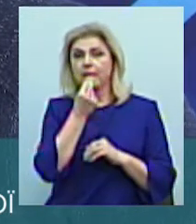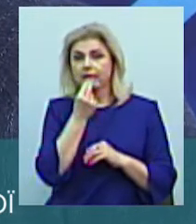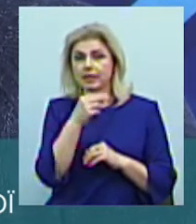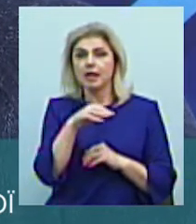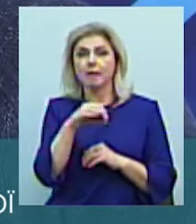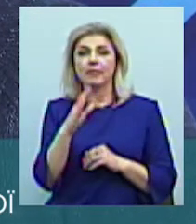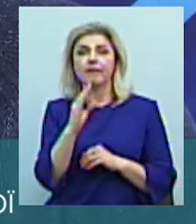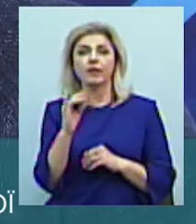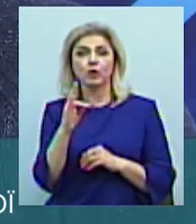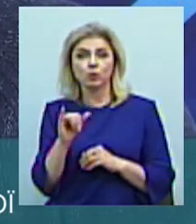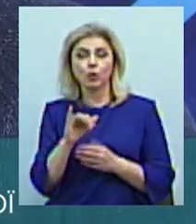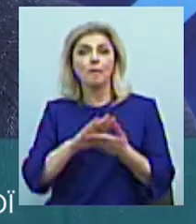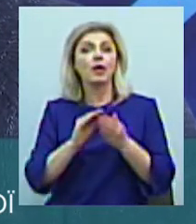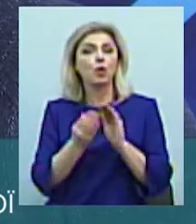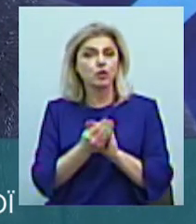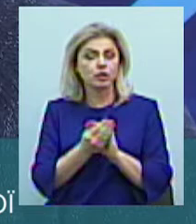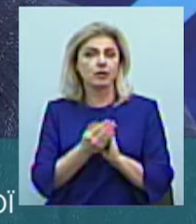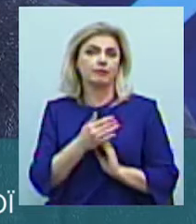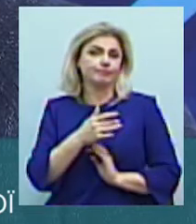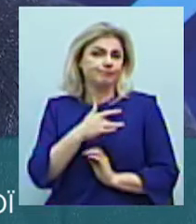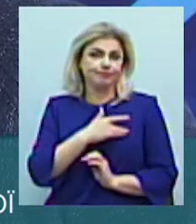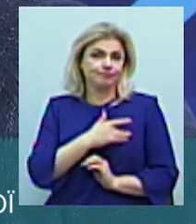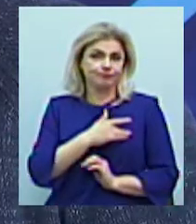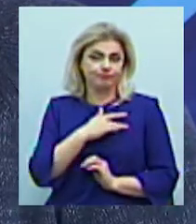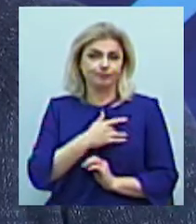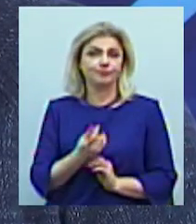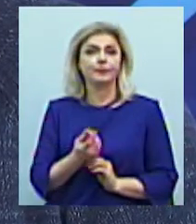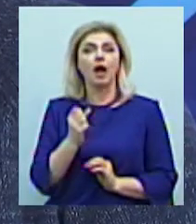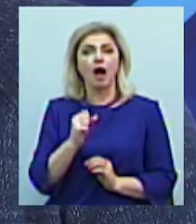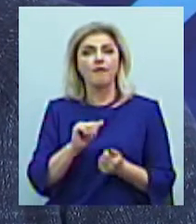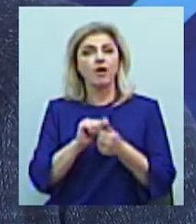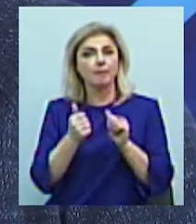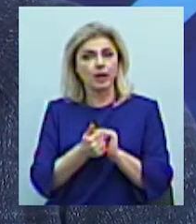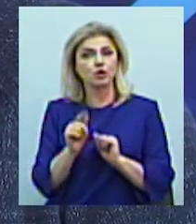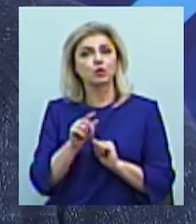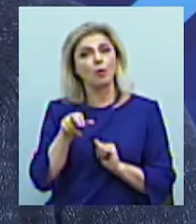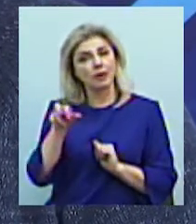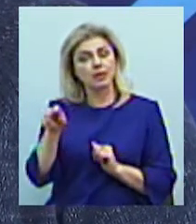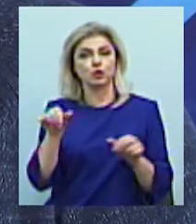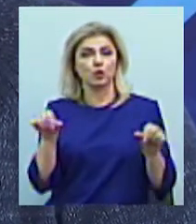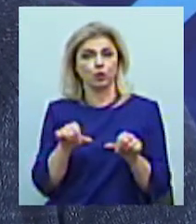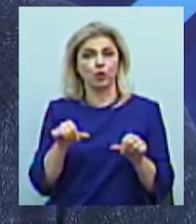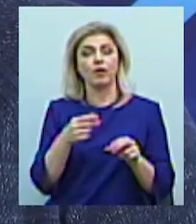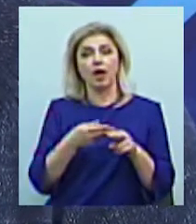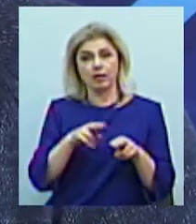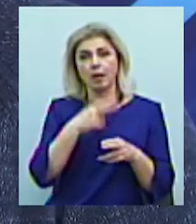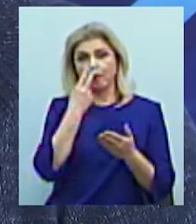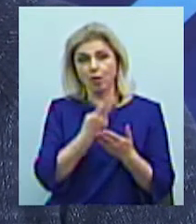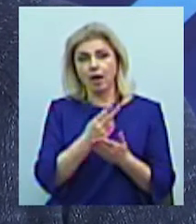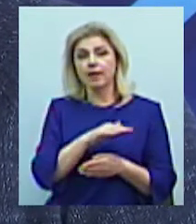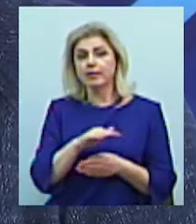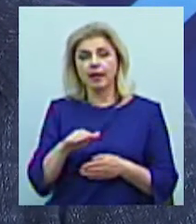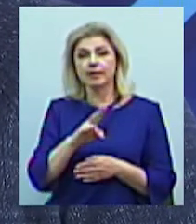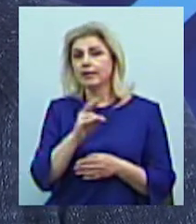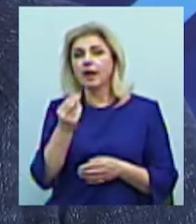мивину, поесть какие-то пирожки сомнительного происхождения, а вместо того, чтобы в столовую пойти, для меня это показатель, что дети не едят в столовую,